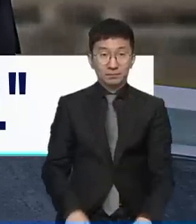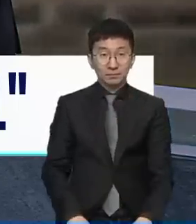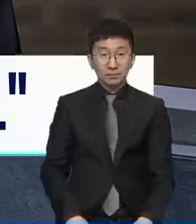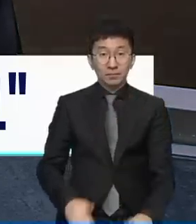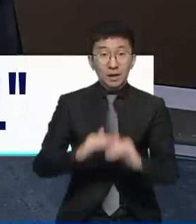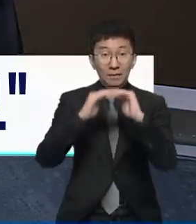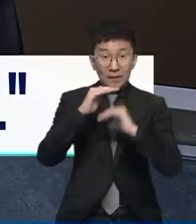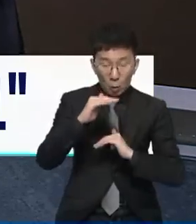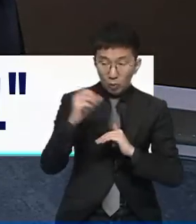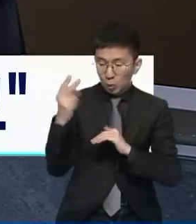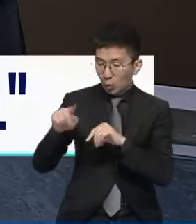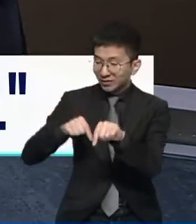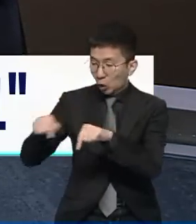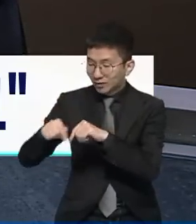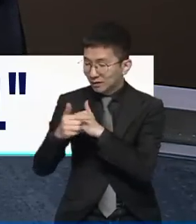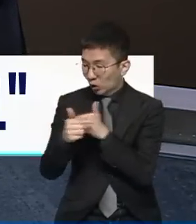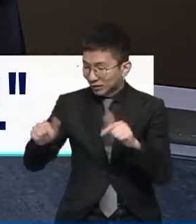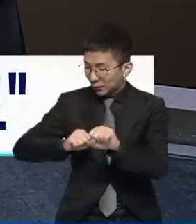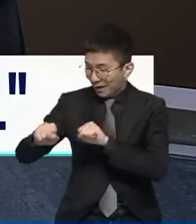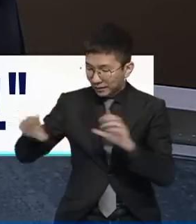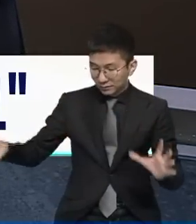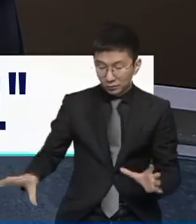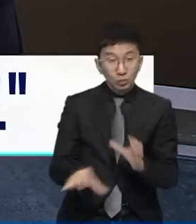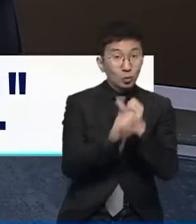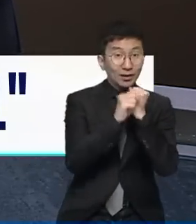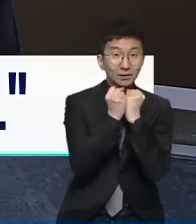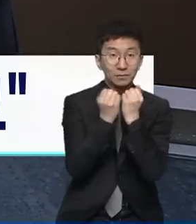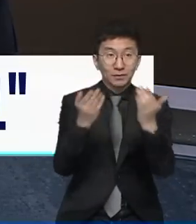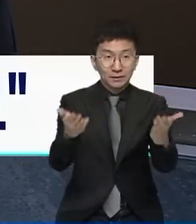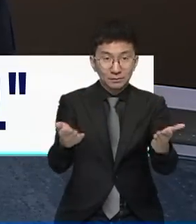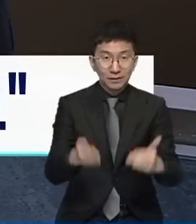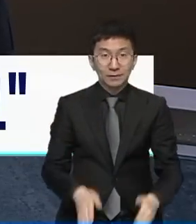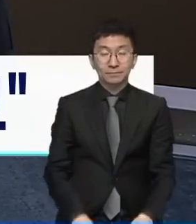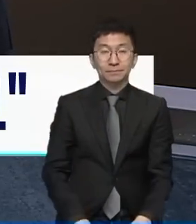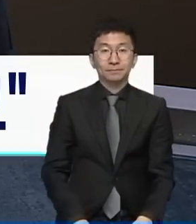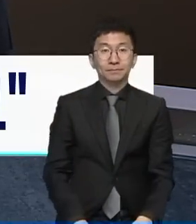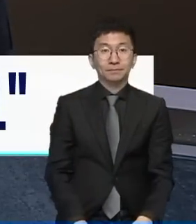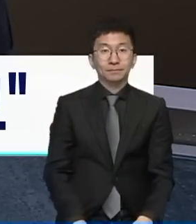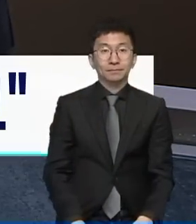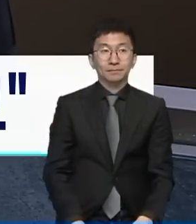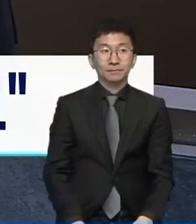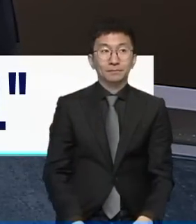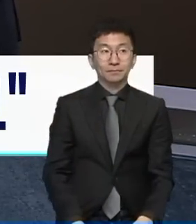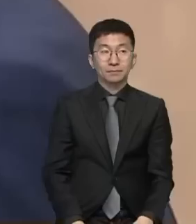자이 내용과 함께 정치권 반응까지 한상우 기자가 전해드리겠습니다